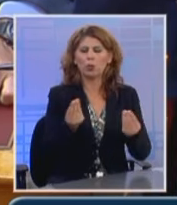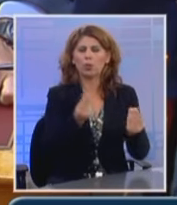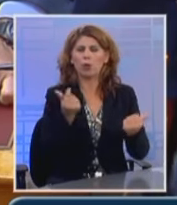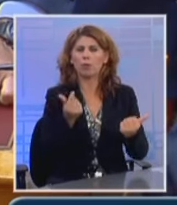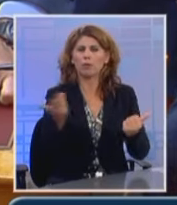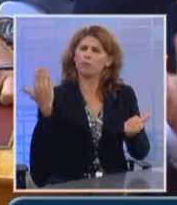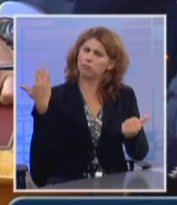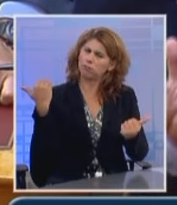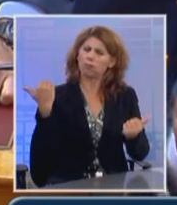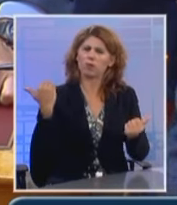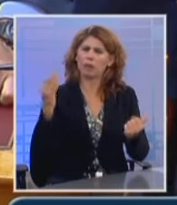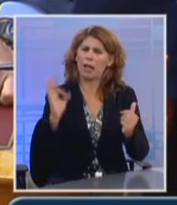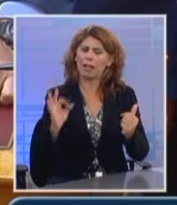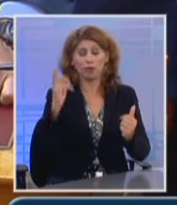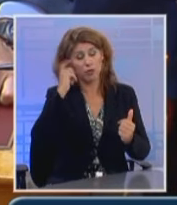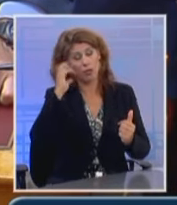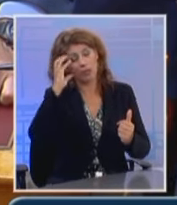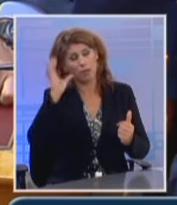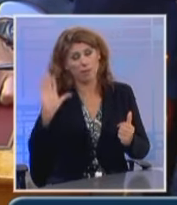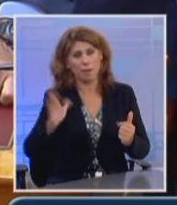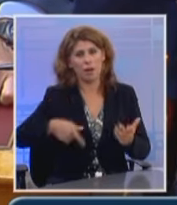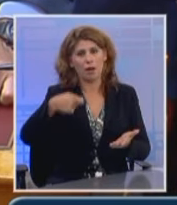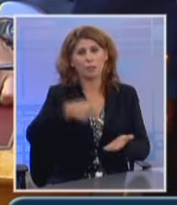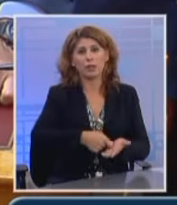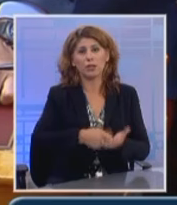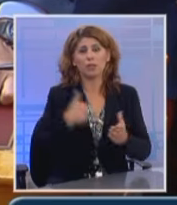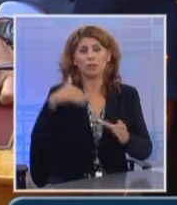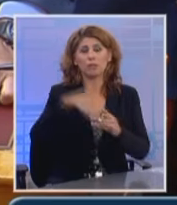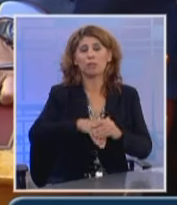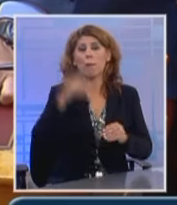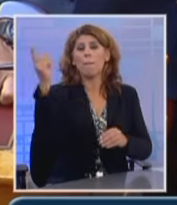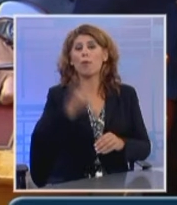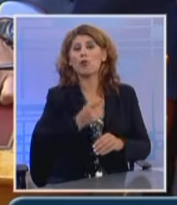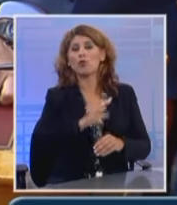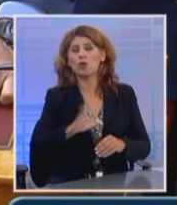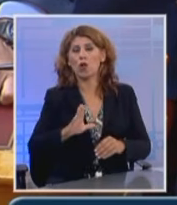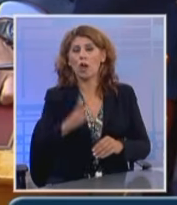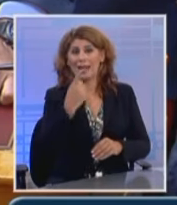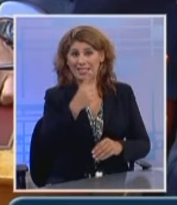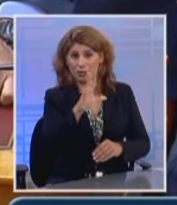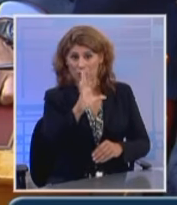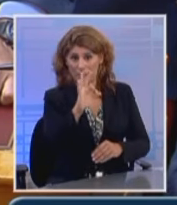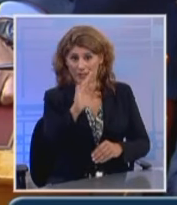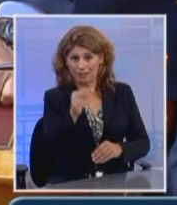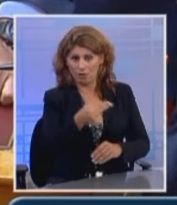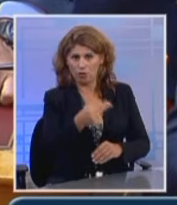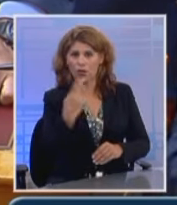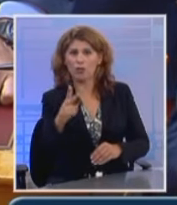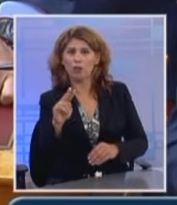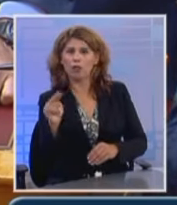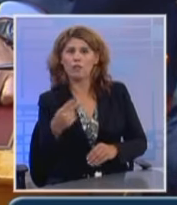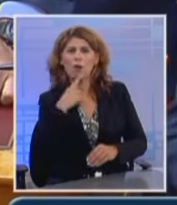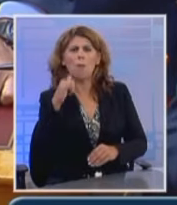προηγούμενης κατάστασης, δεν θυμάμαι ακριβώς το χρόνο, πληρώναμε συμμετοχή. στα 150 ευρώ, στα 200 ευρώ που είναι